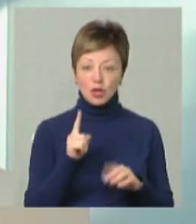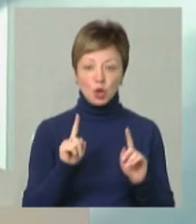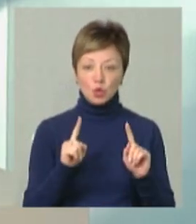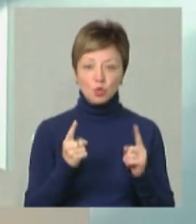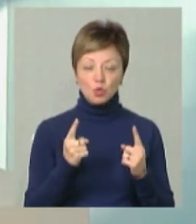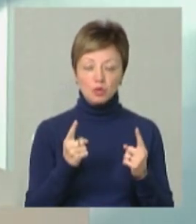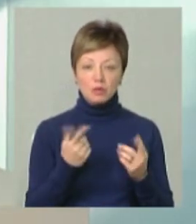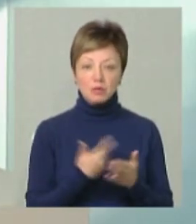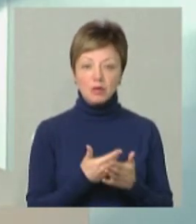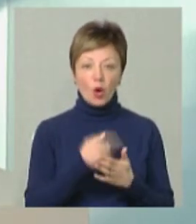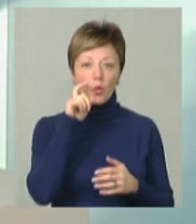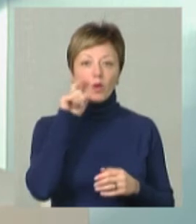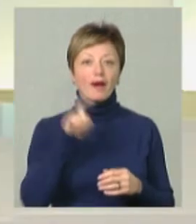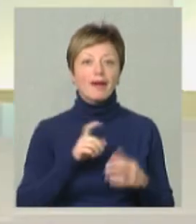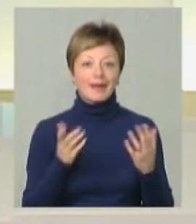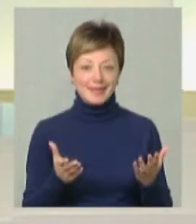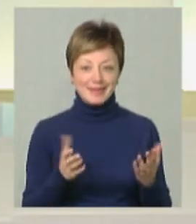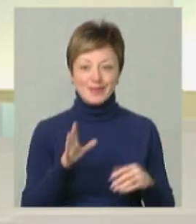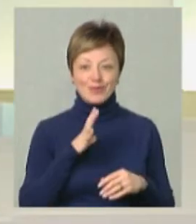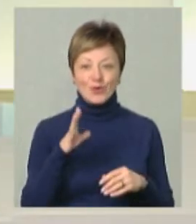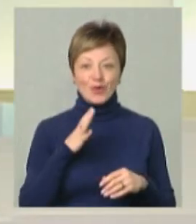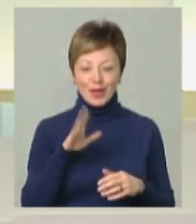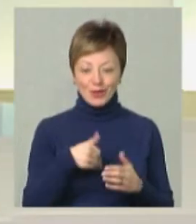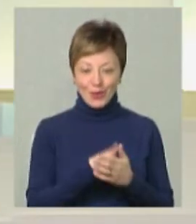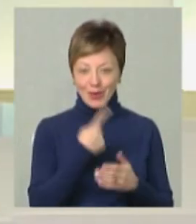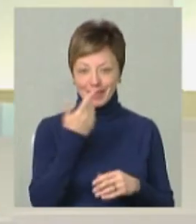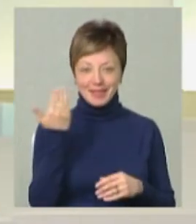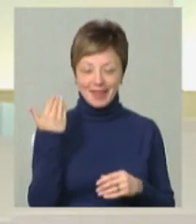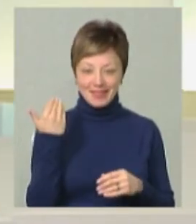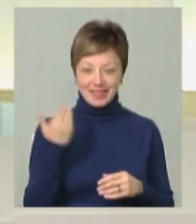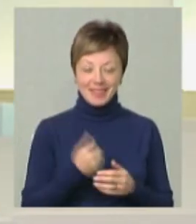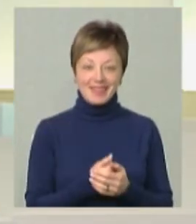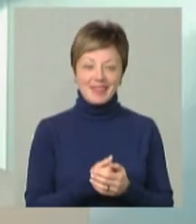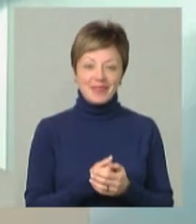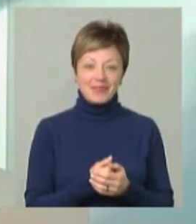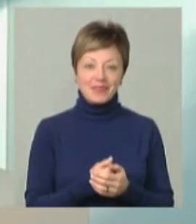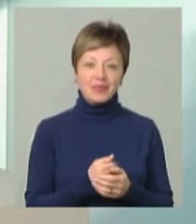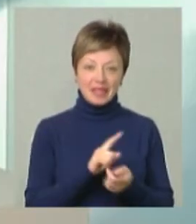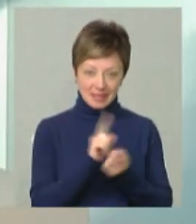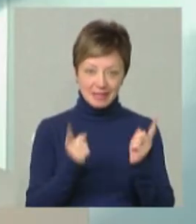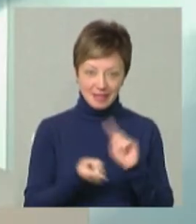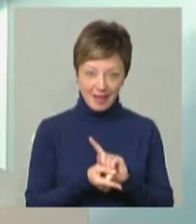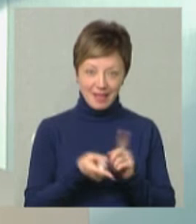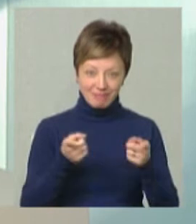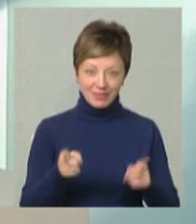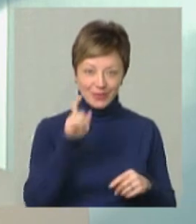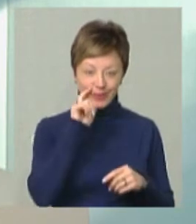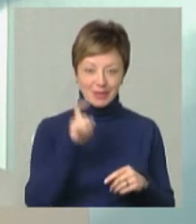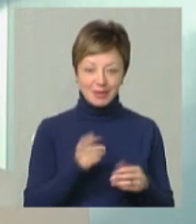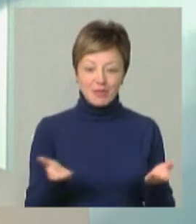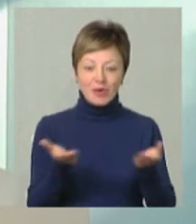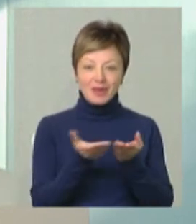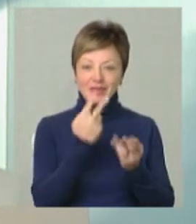такі українські були донедавна. Наскільки вони стали українськими порівняно